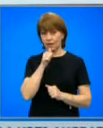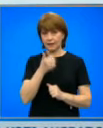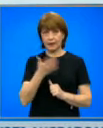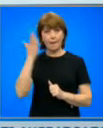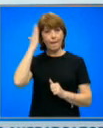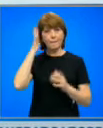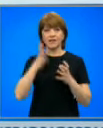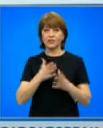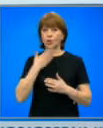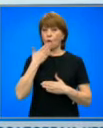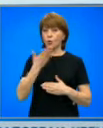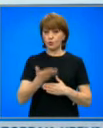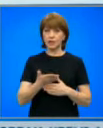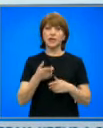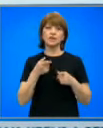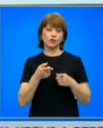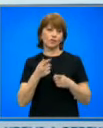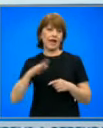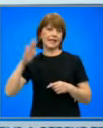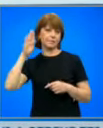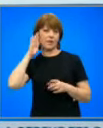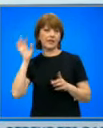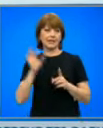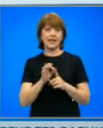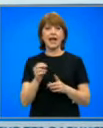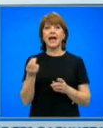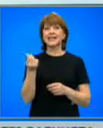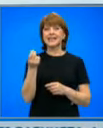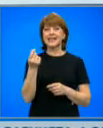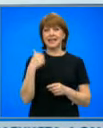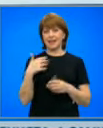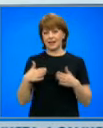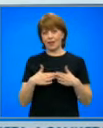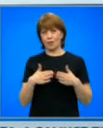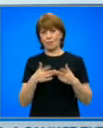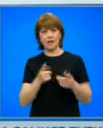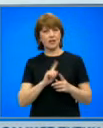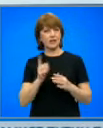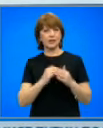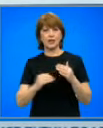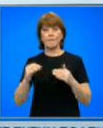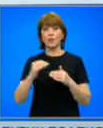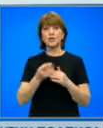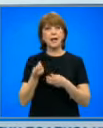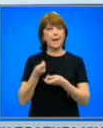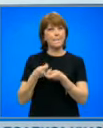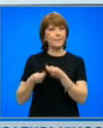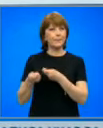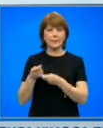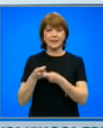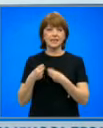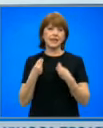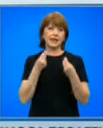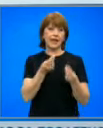Правителството отчита, че мораториумът е изпълнил целта си, като цените на битовите потребители не са се покачили, а за бизнеса са дадени много пари